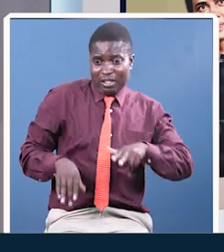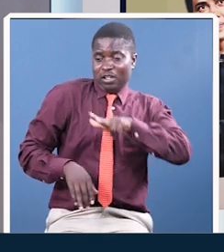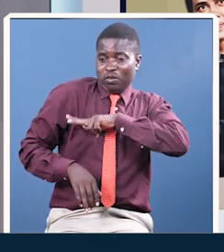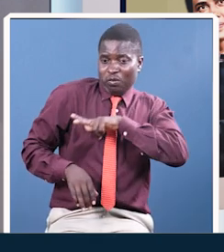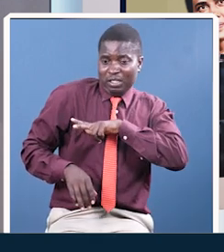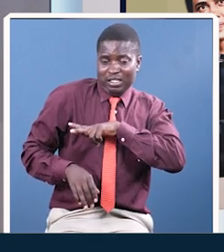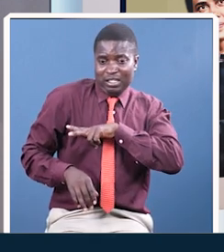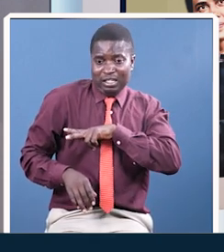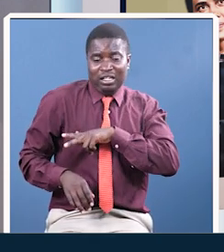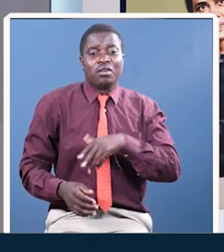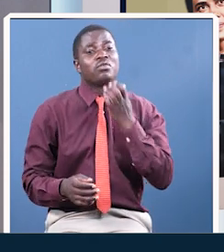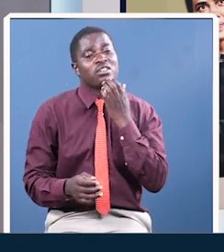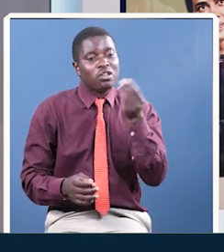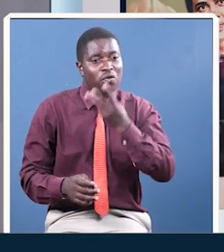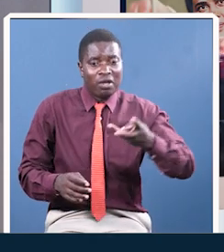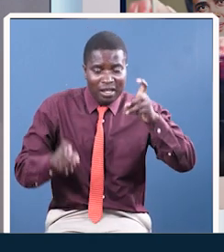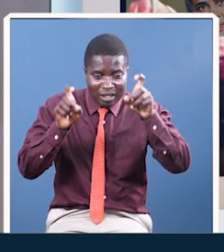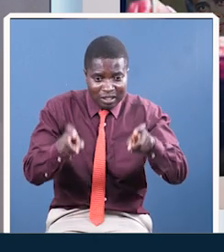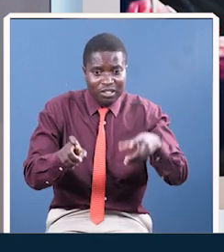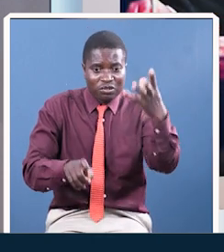prophet. Zvinoreva kuti tinofanira kuwanawo